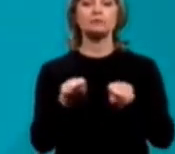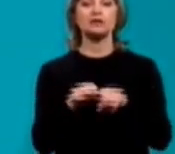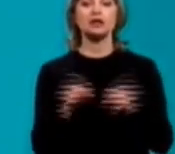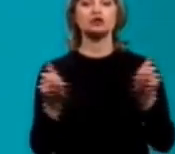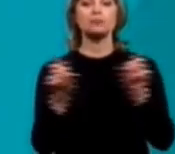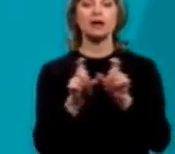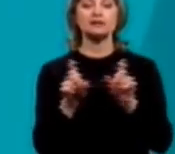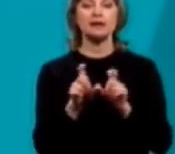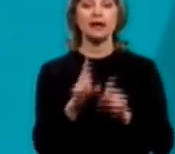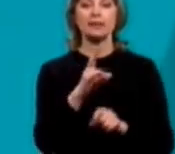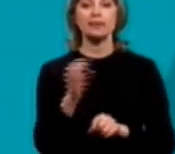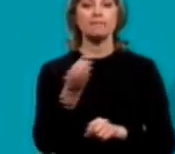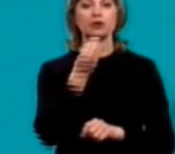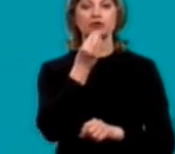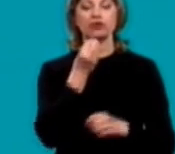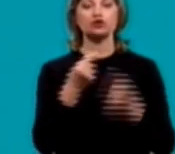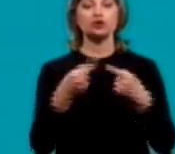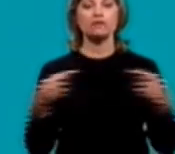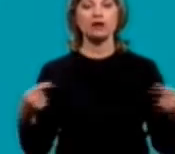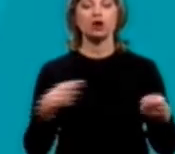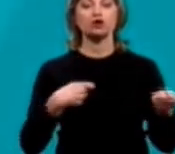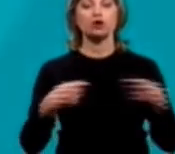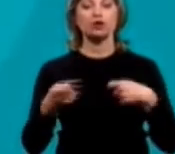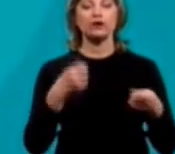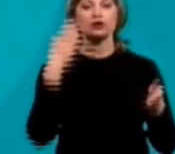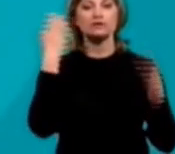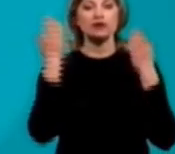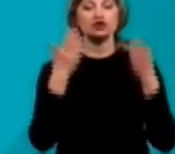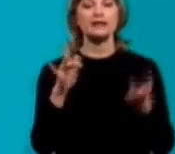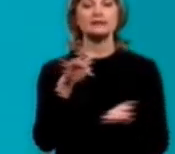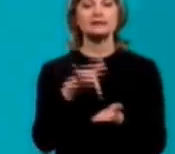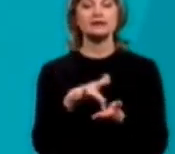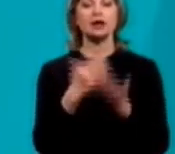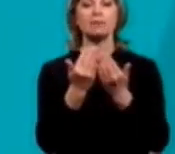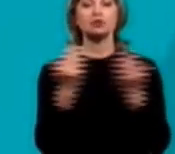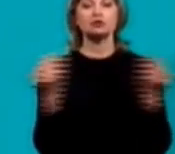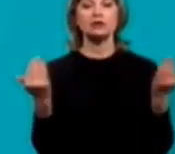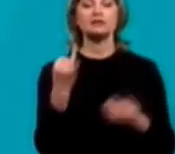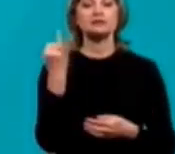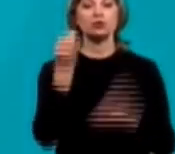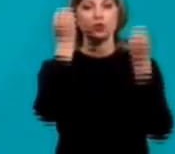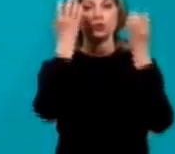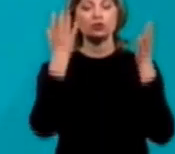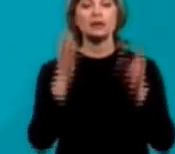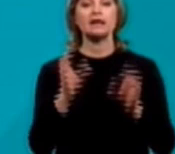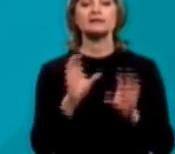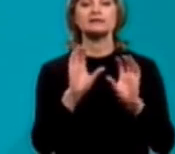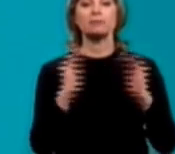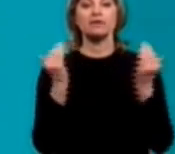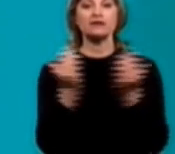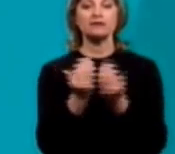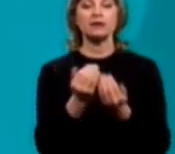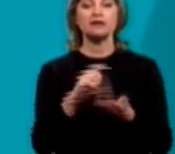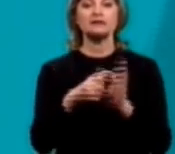магазинам з непродовольчими товарами у торгівельно-розважальних центрах, музеям, історико-культурним заповідникам, салонам